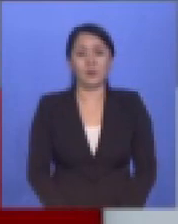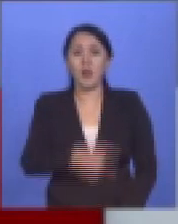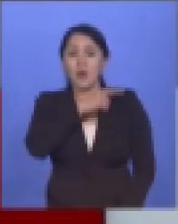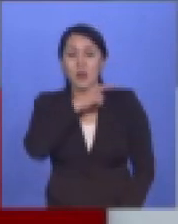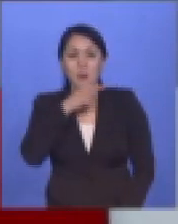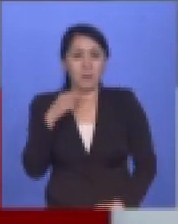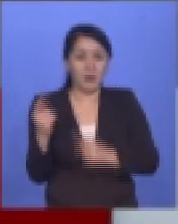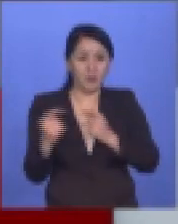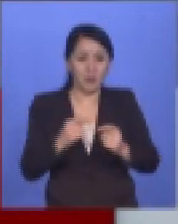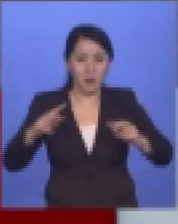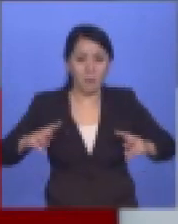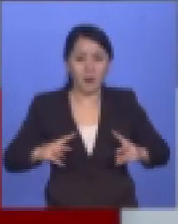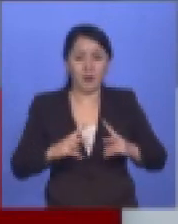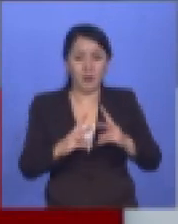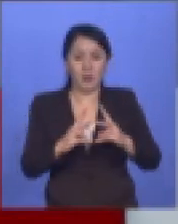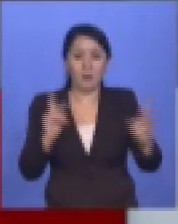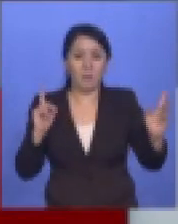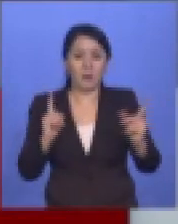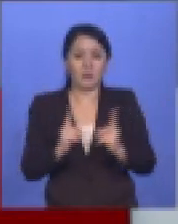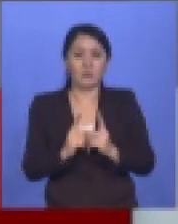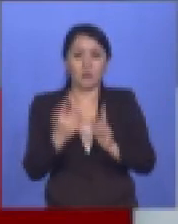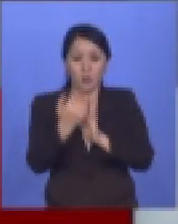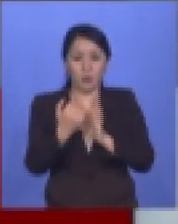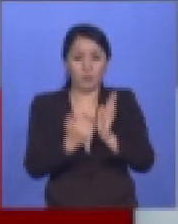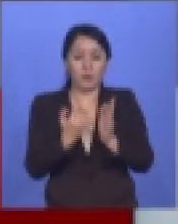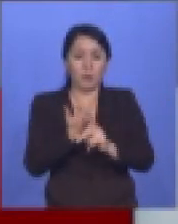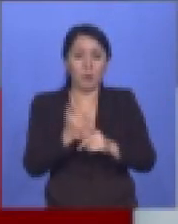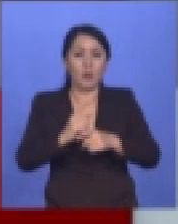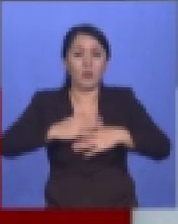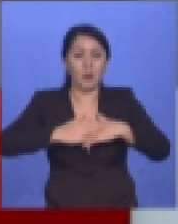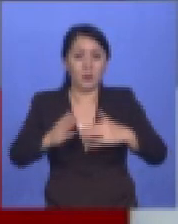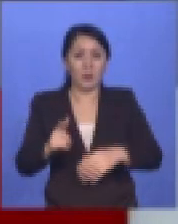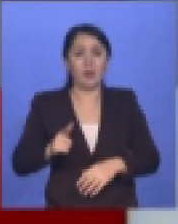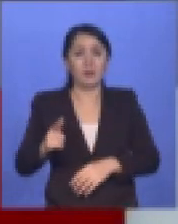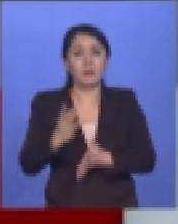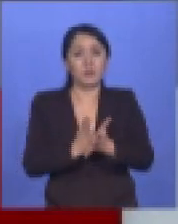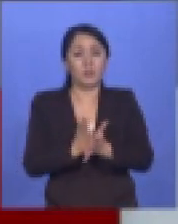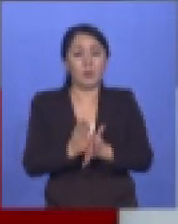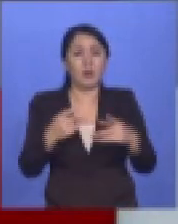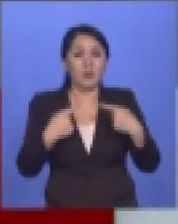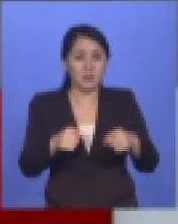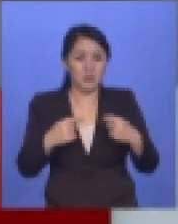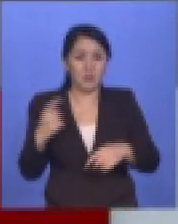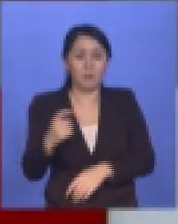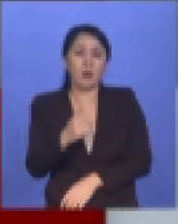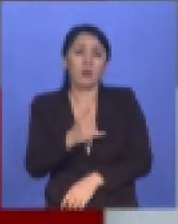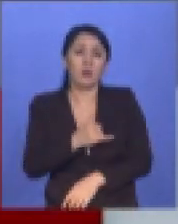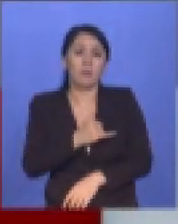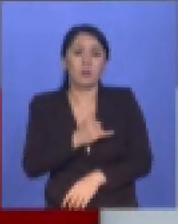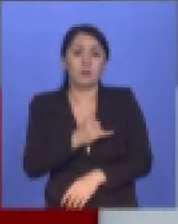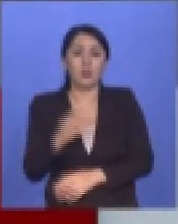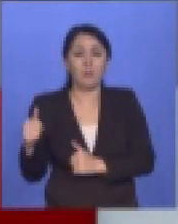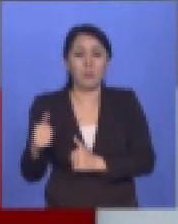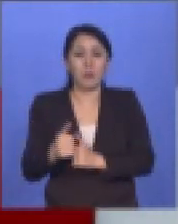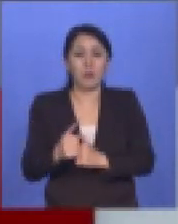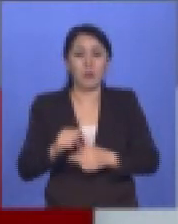Ресей президенті мен Астанада өтетін алдағы кездесудің күн тәртібі өте ауқымды. Біз екі жақты саяси, сауда-экономикалық, мәдени-гуманитарлық